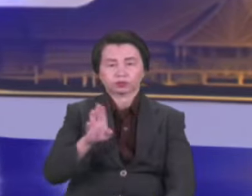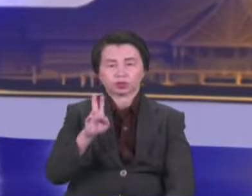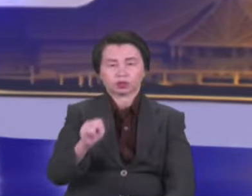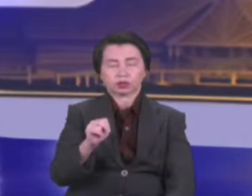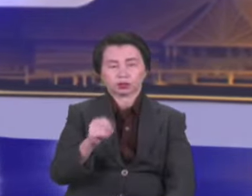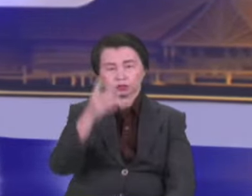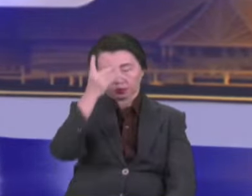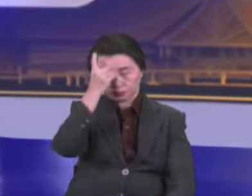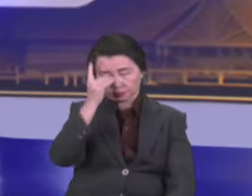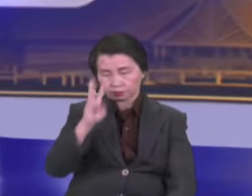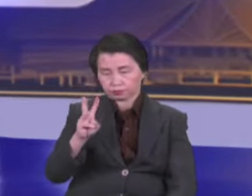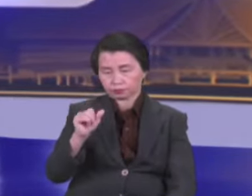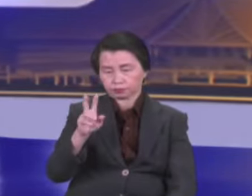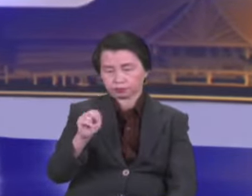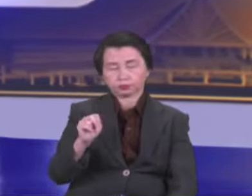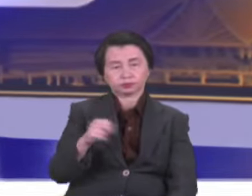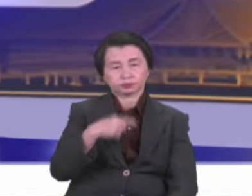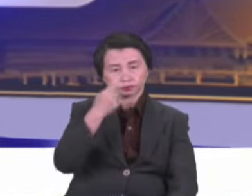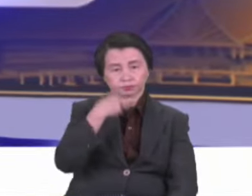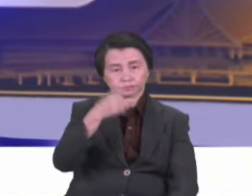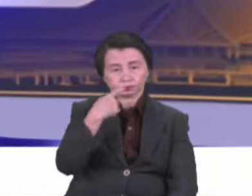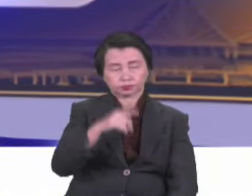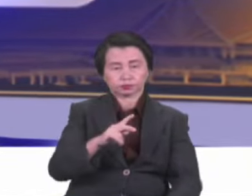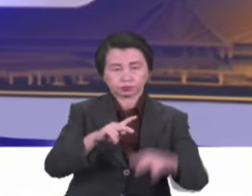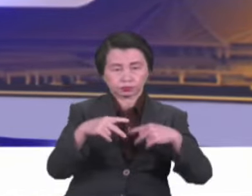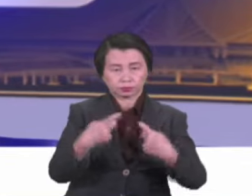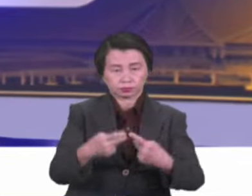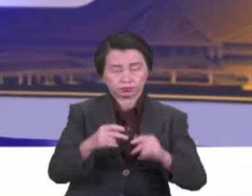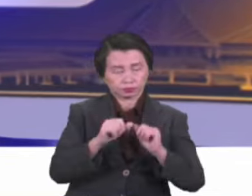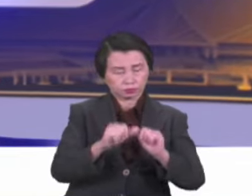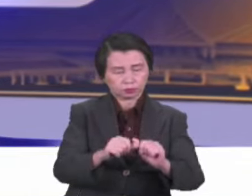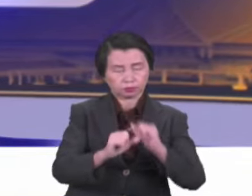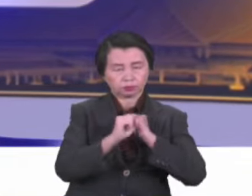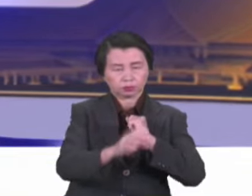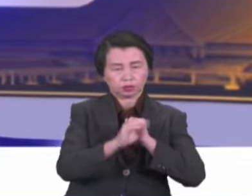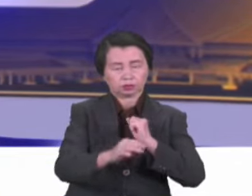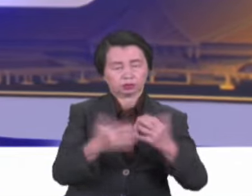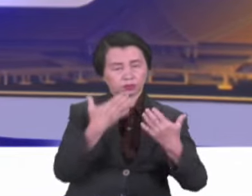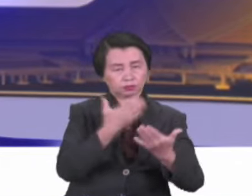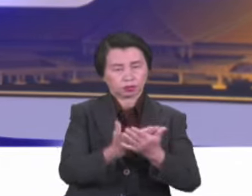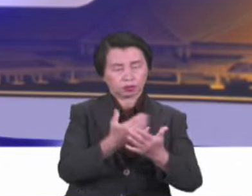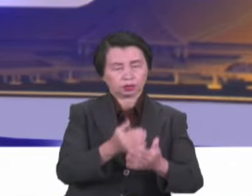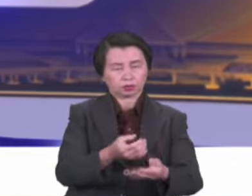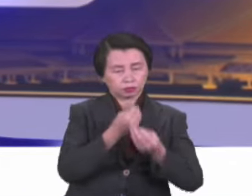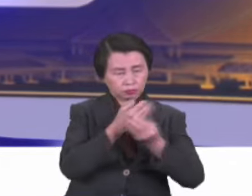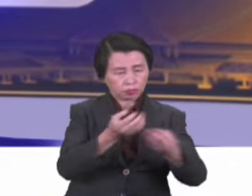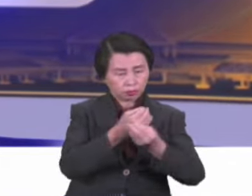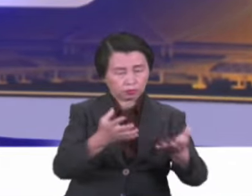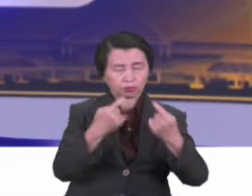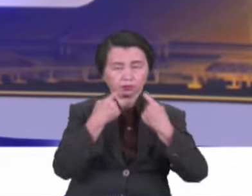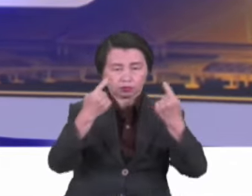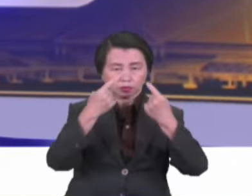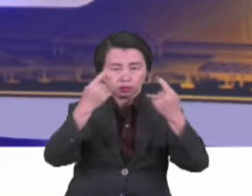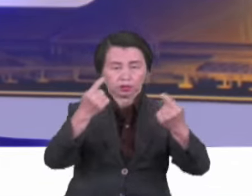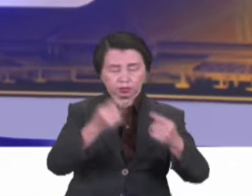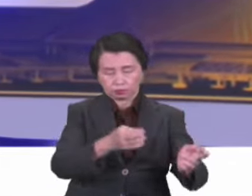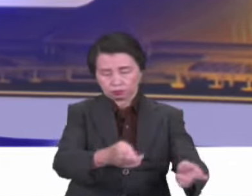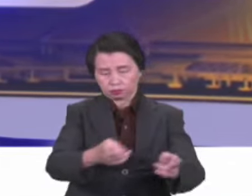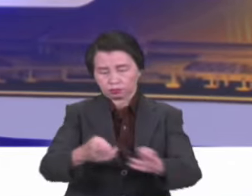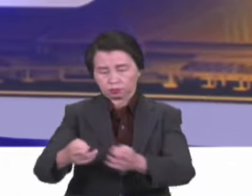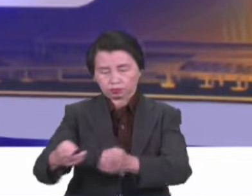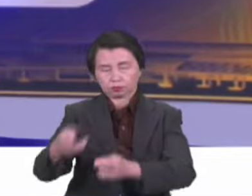Pahang, Datuk Seri Wan Rosdi Wan Ismail berkata, parti itu akan meneruskan kempen secara sihat dan menguar-nguarkan kejayaan dan